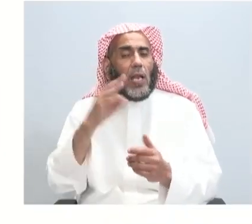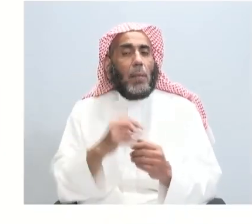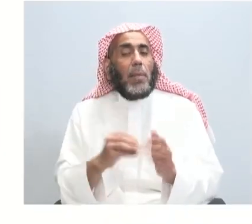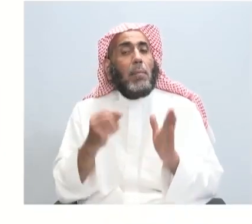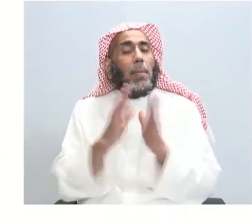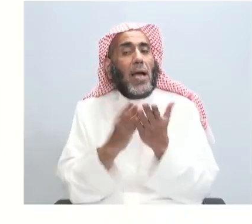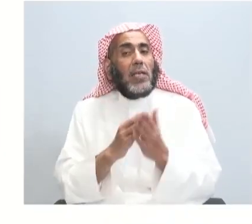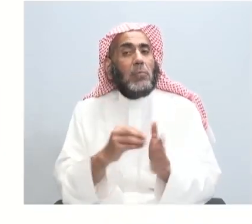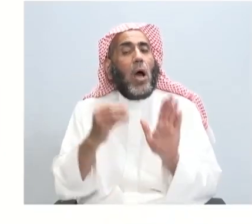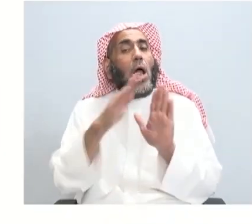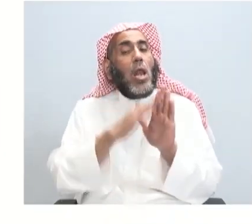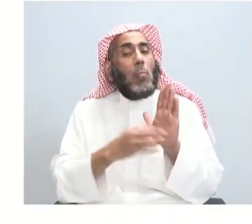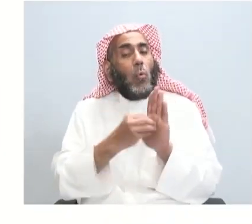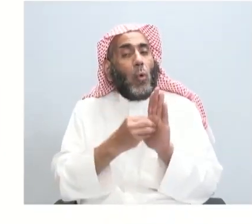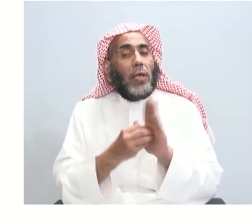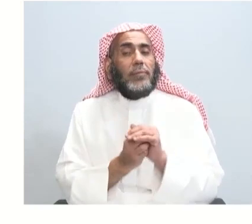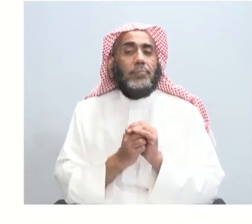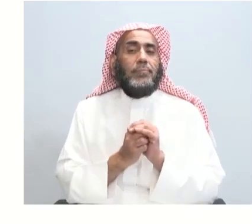الموضوعات.